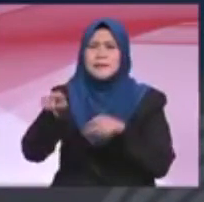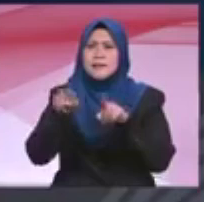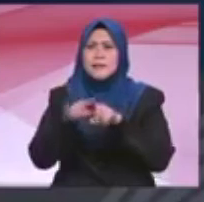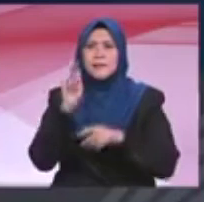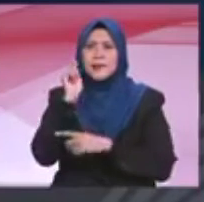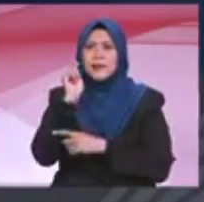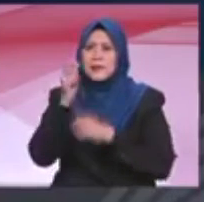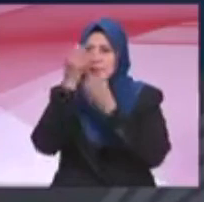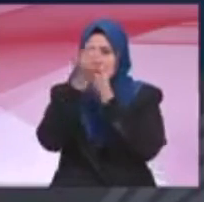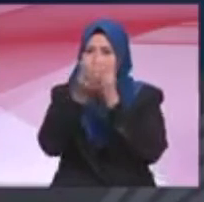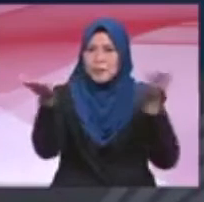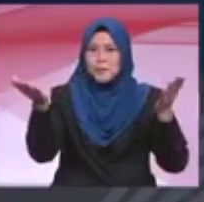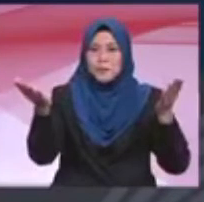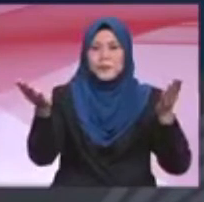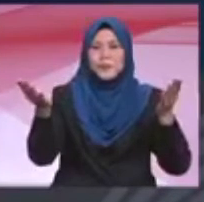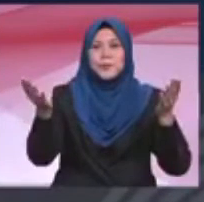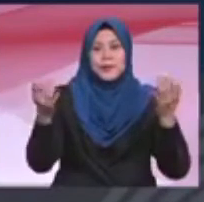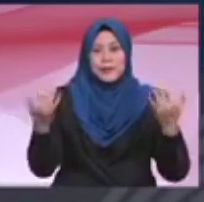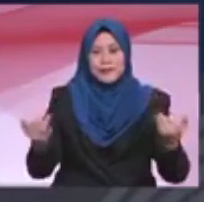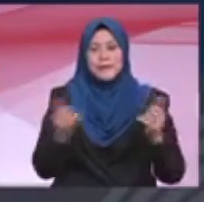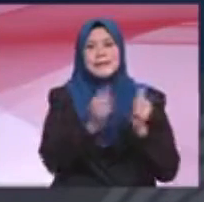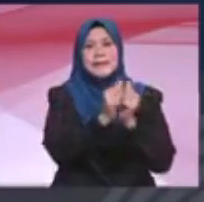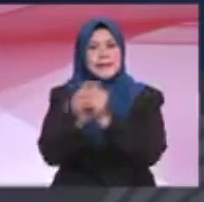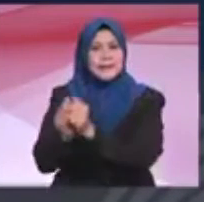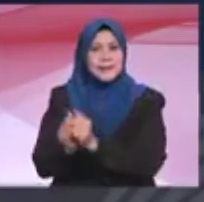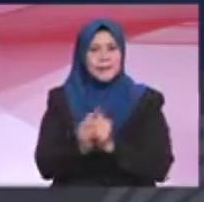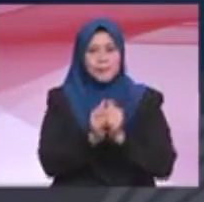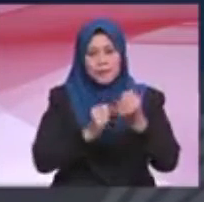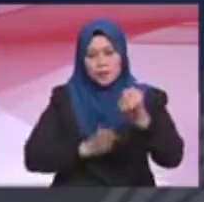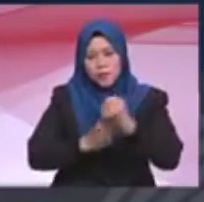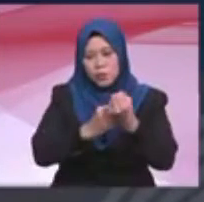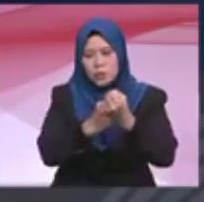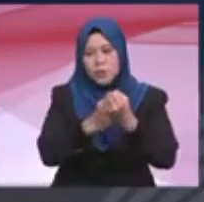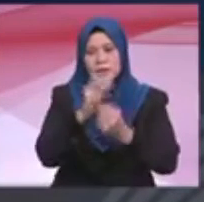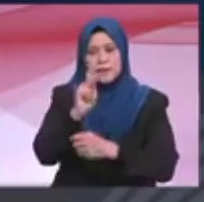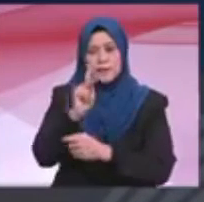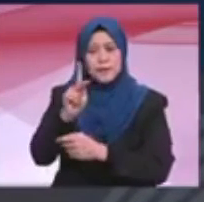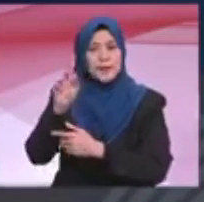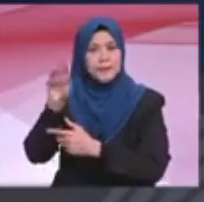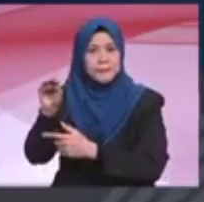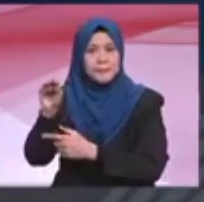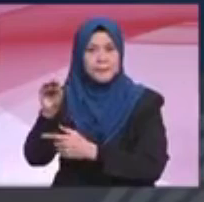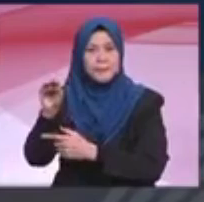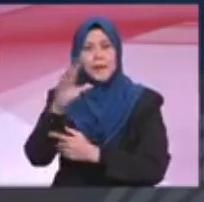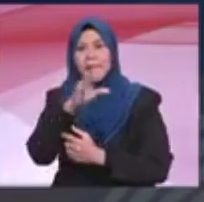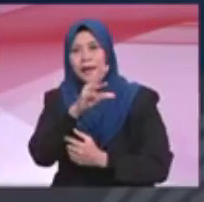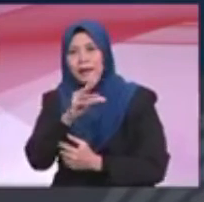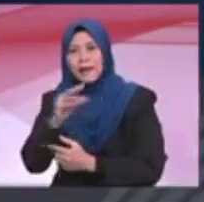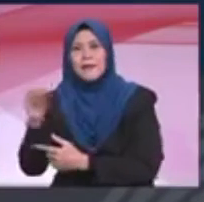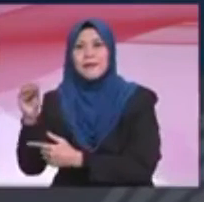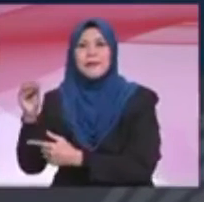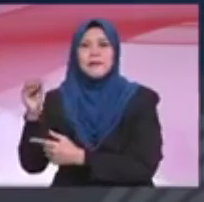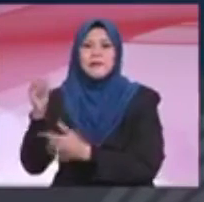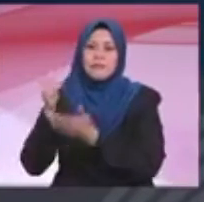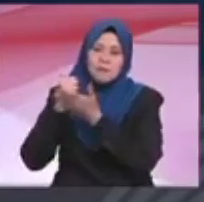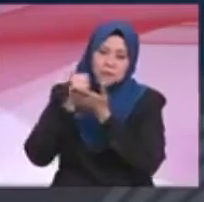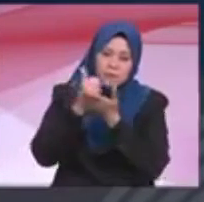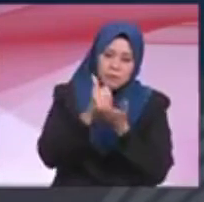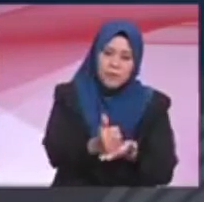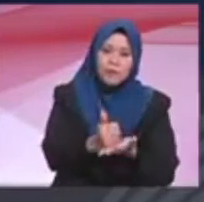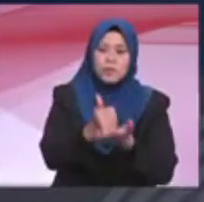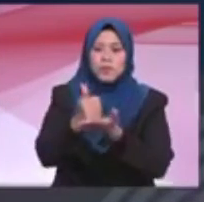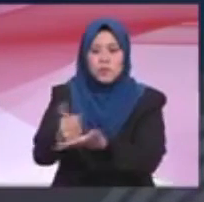saya jelaskan tadi, kita bersama-sama menyokong usaha KKM, Kementerian Kesihatan, untuk membantu